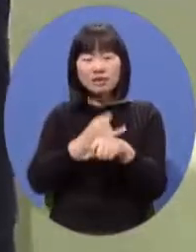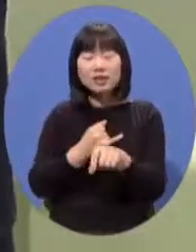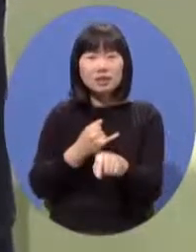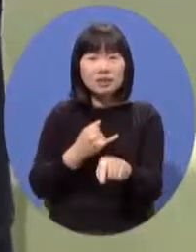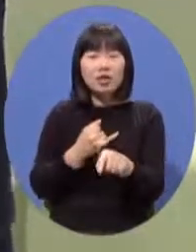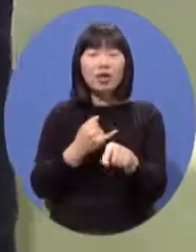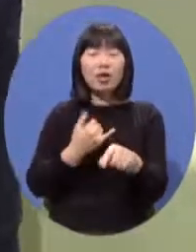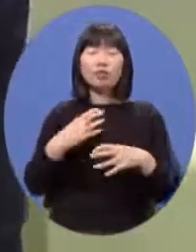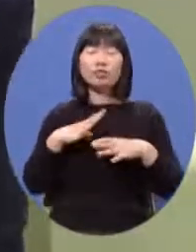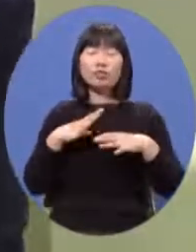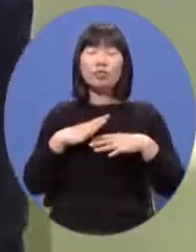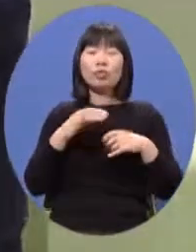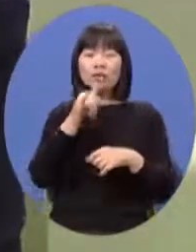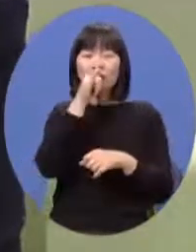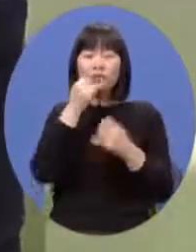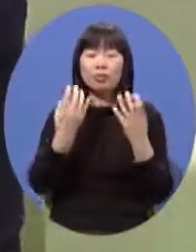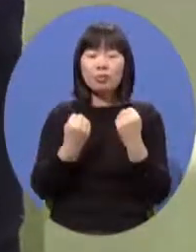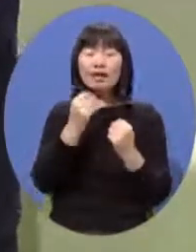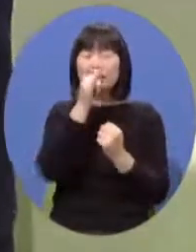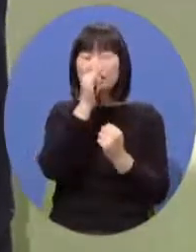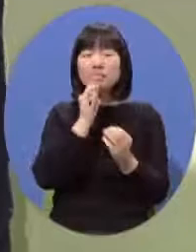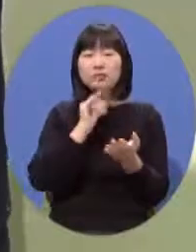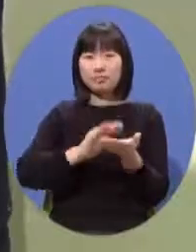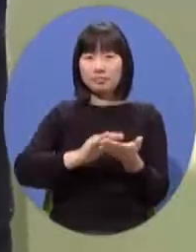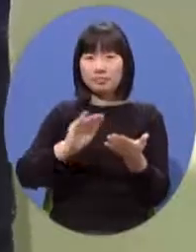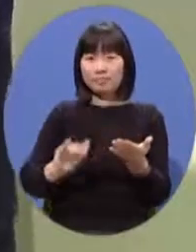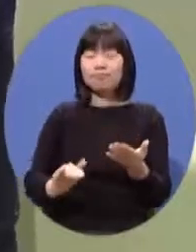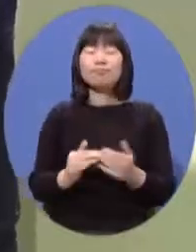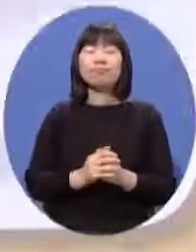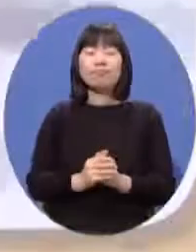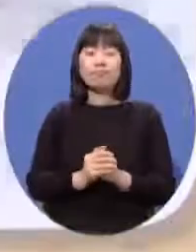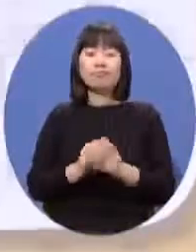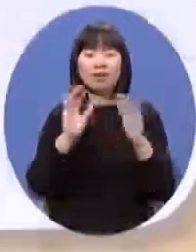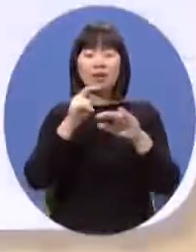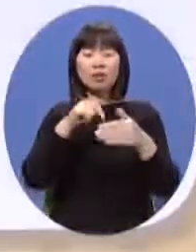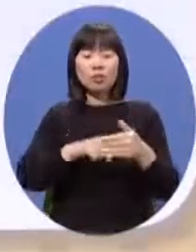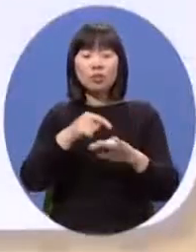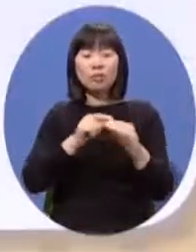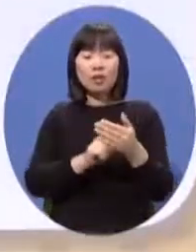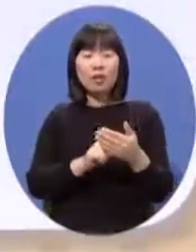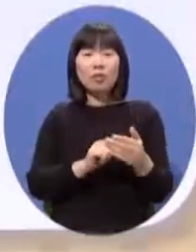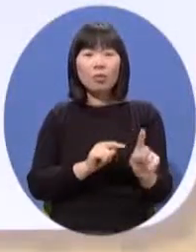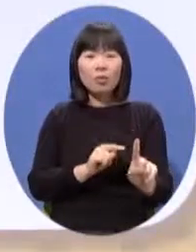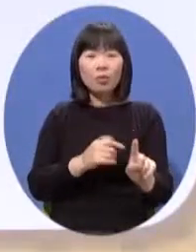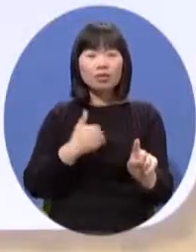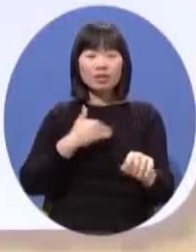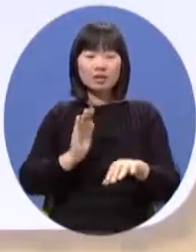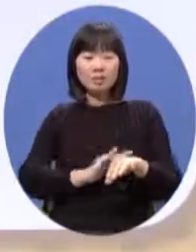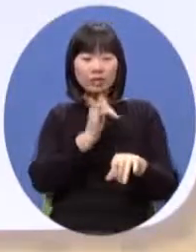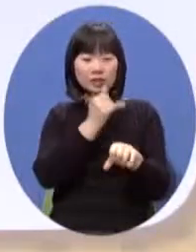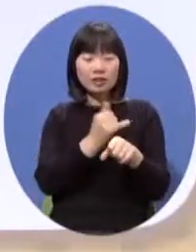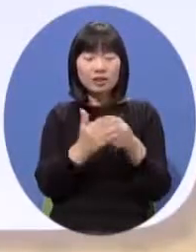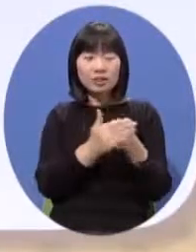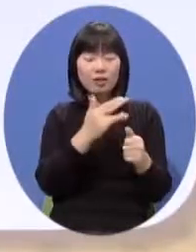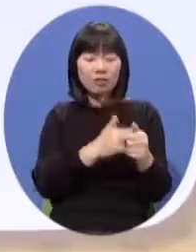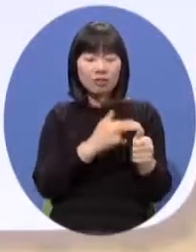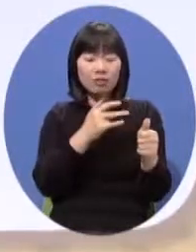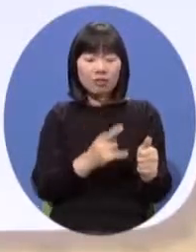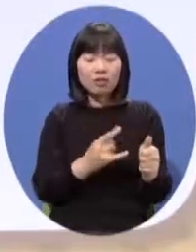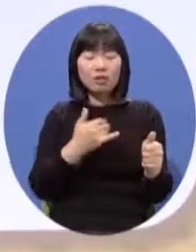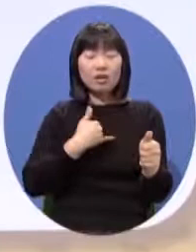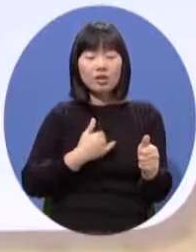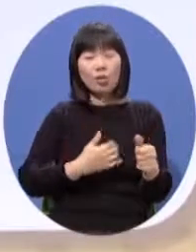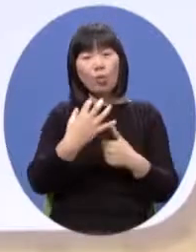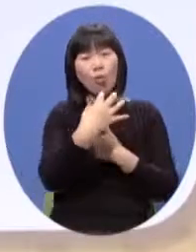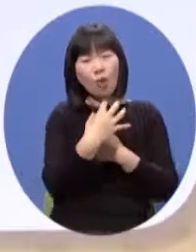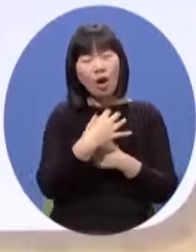아닌지 두려운 것도 되게 많다라는 거예요. 아이의 속마음은 내가 잘못해서 선생님께서 나한테 화가 나